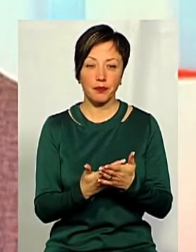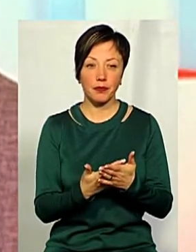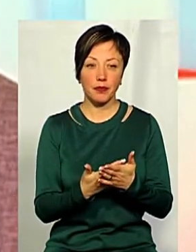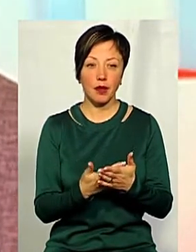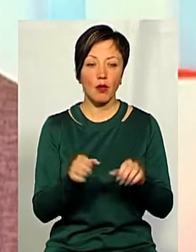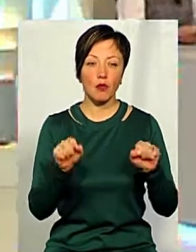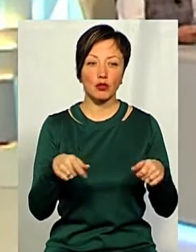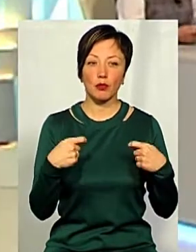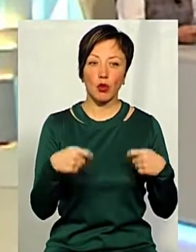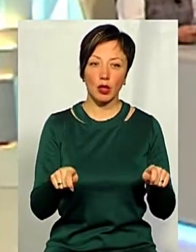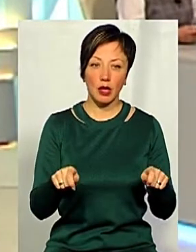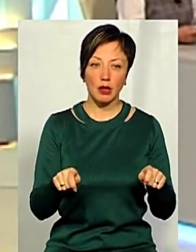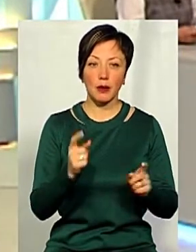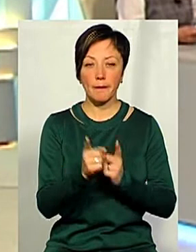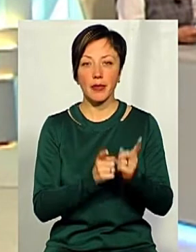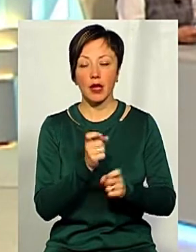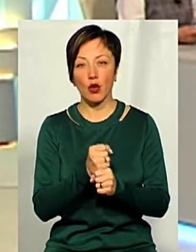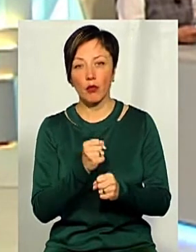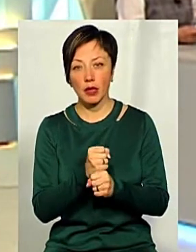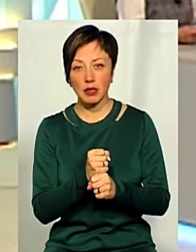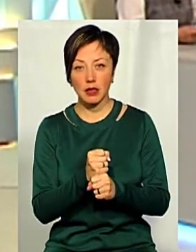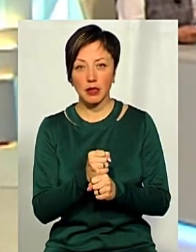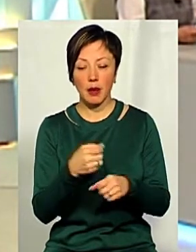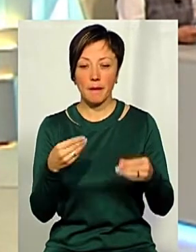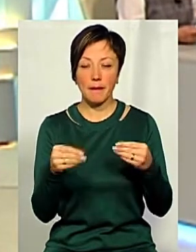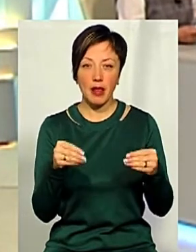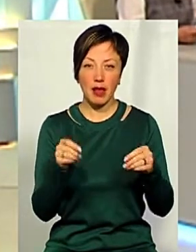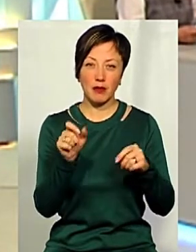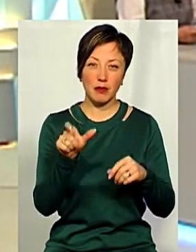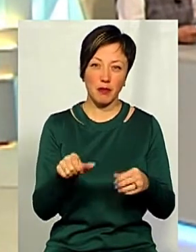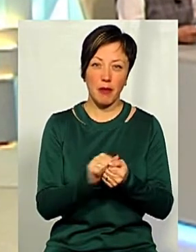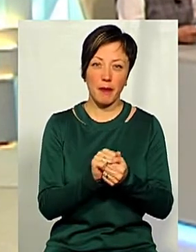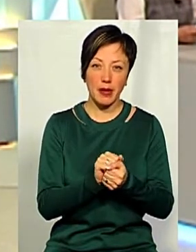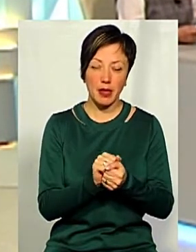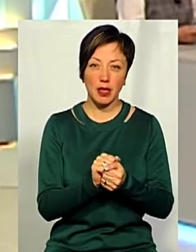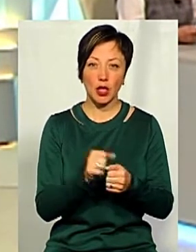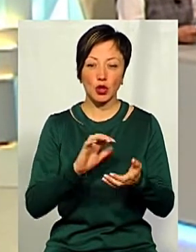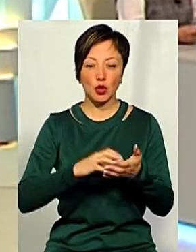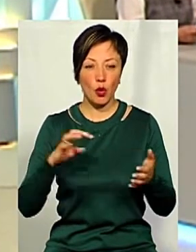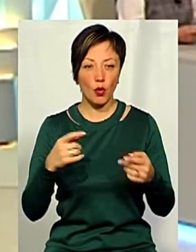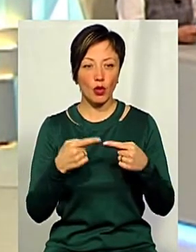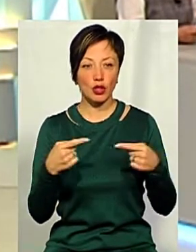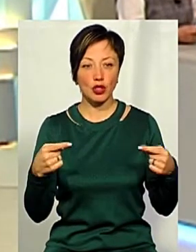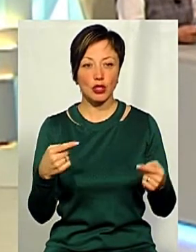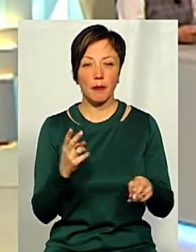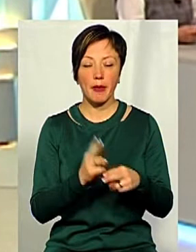можна продати, скажімо, це те, що можна переробити, ПЕТ, пластик, папір, скло та інше,